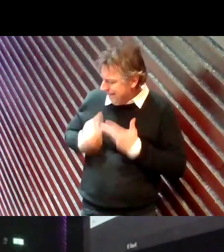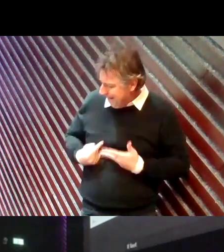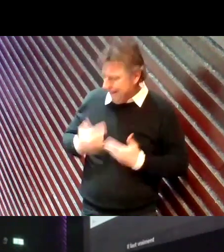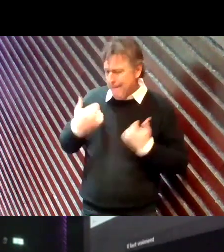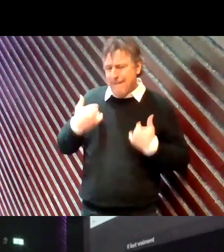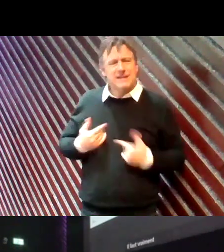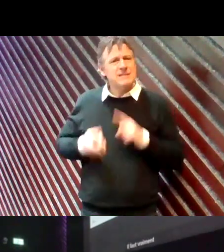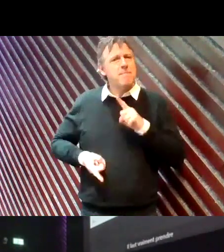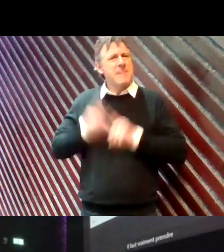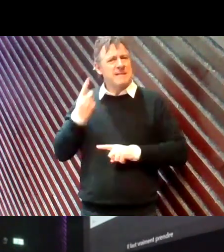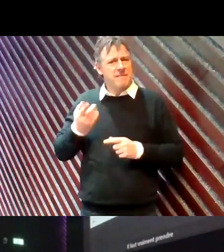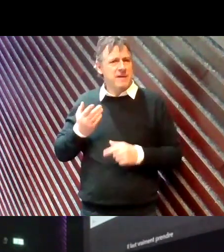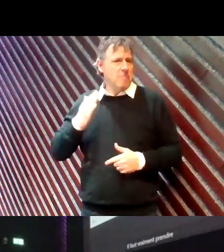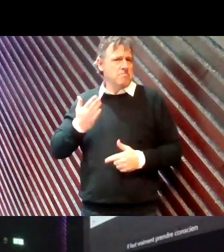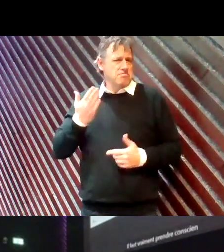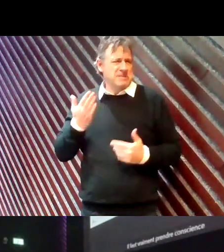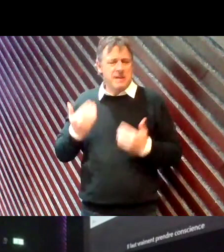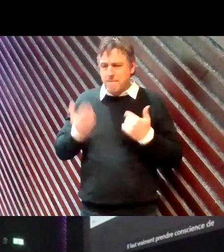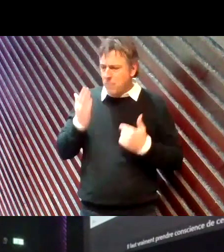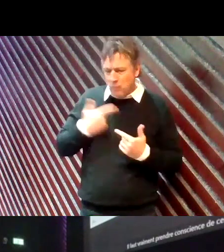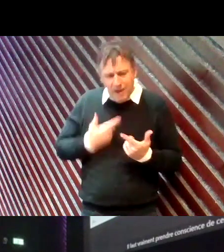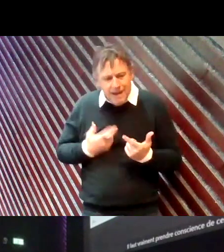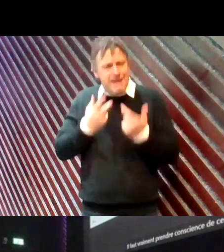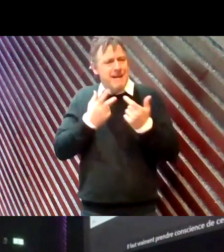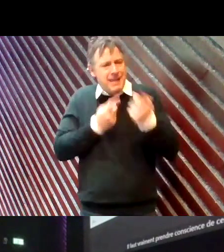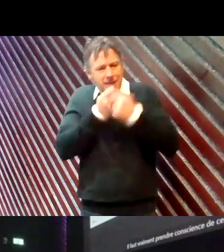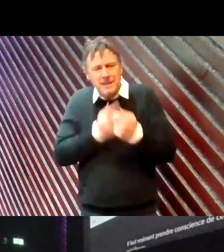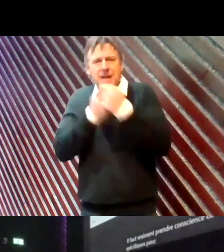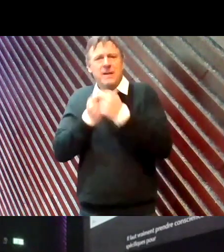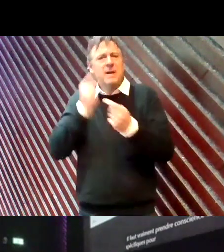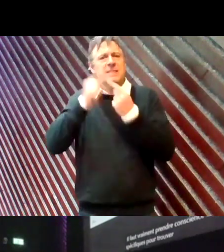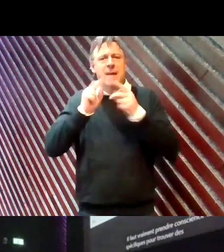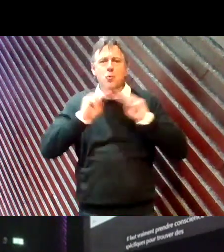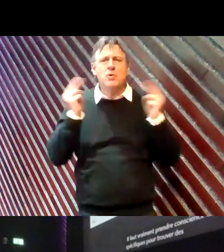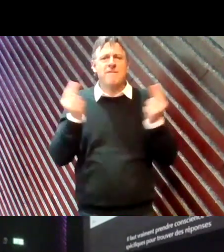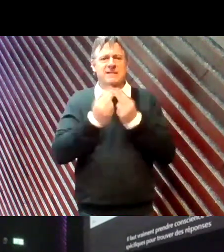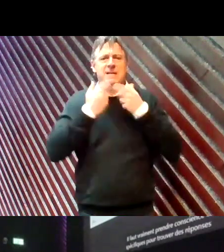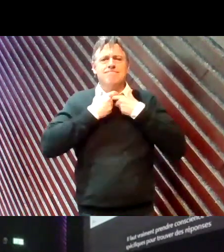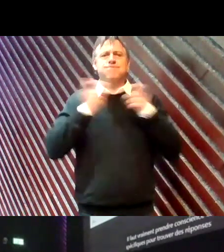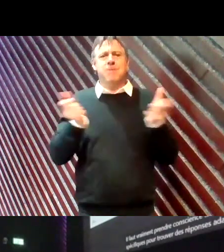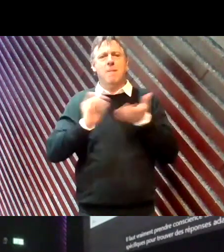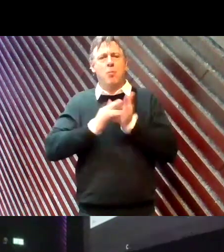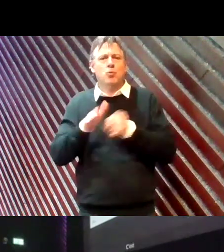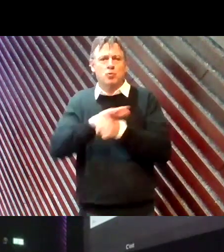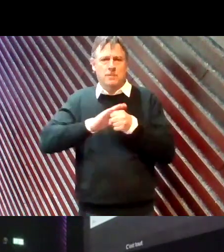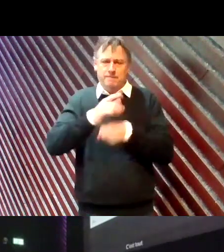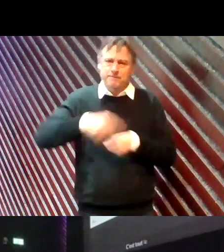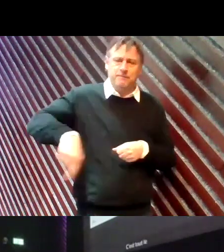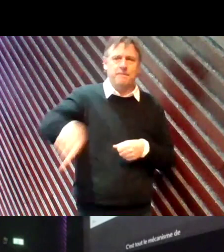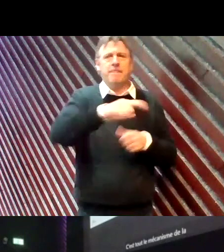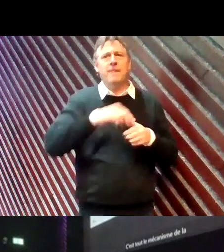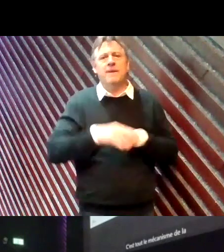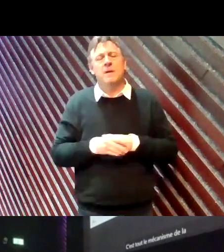pour trouver des réponses adaptées. Et c'est tout ce mécanisme de la conception universelle et de la conception pour tous. Et souvent, nous,